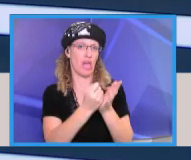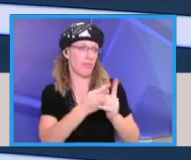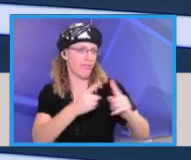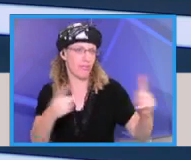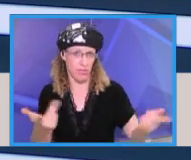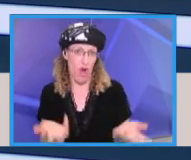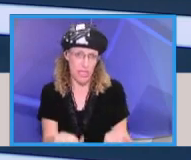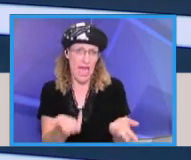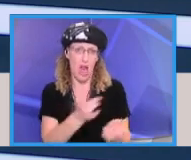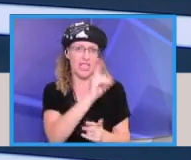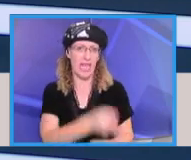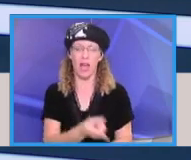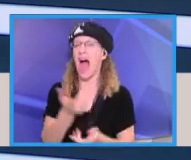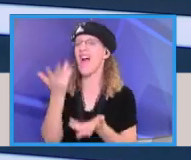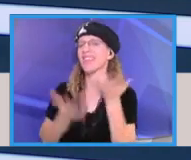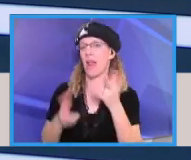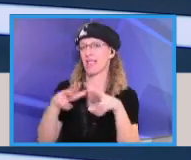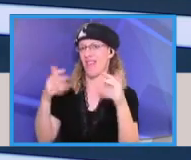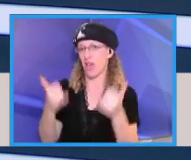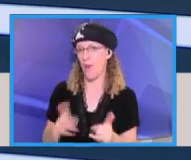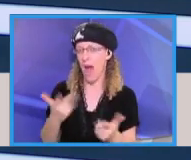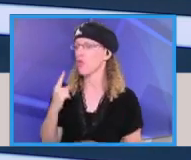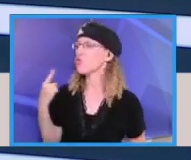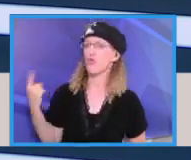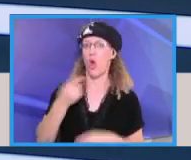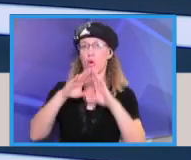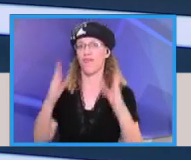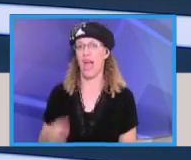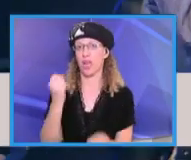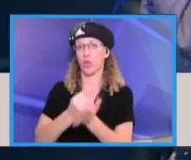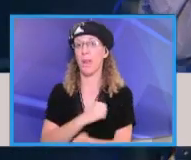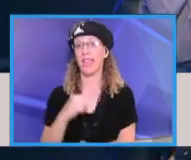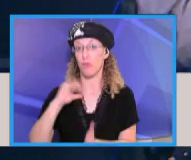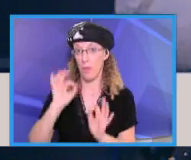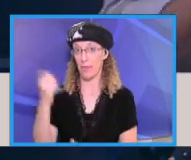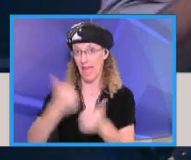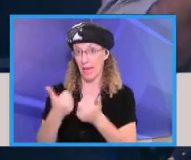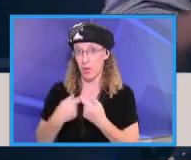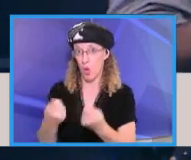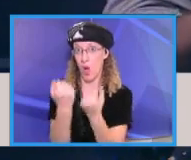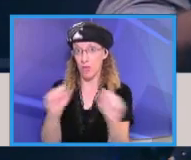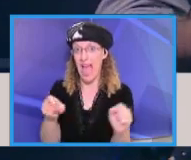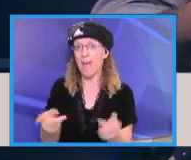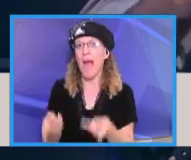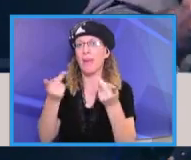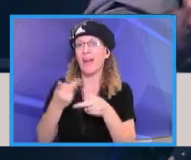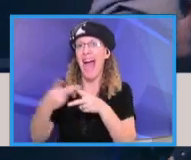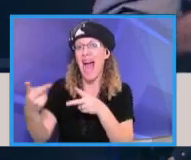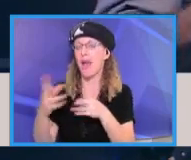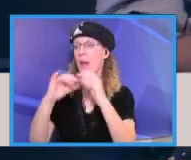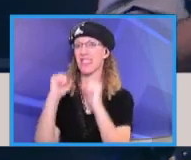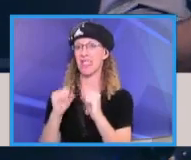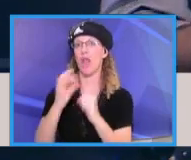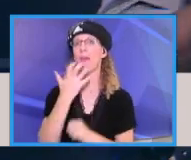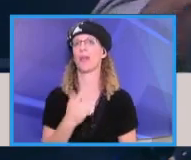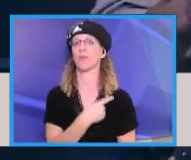מי הכשר הזה, לא ההבדל צריך... בין המצב היום, הוא שכל גופי הכשרות הפרטיים שבאמת הם מתחרים בשוק חופשי, הם קיימים רק על גבי הבסיס של הרבנות.